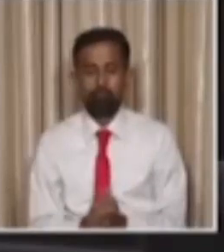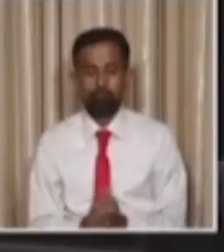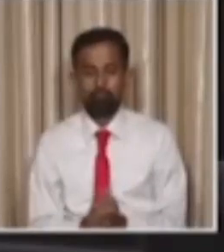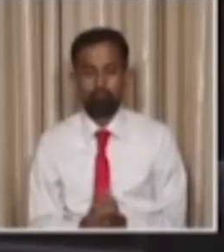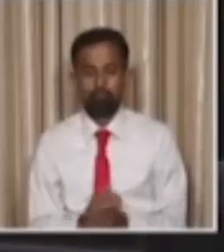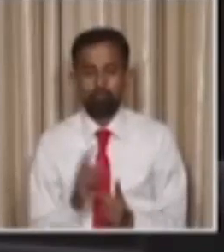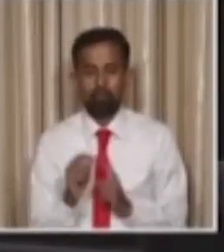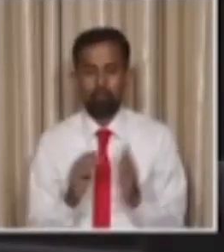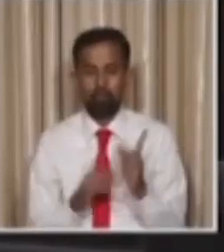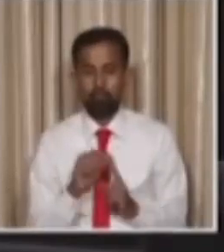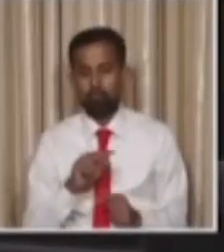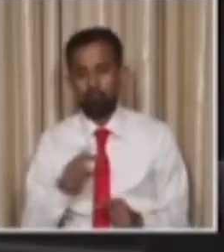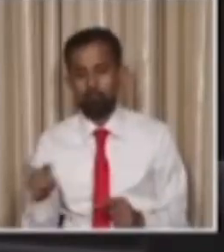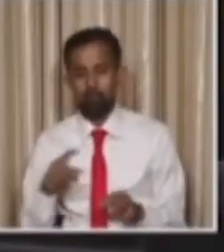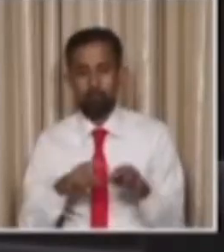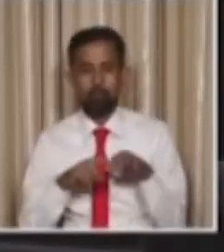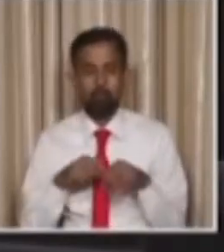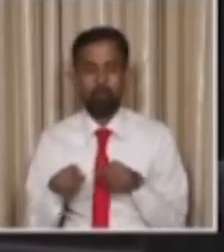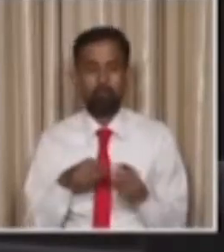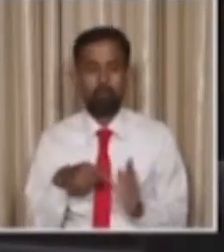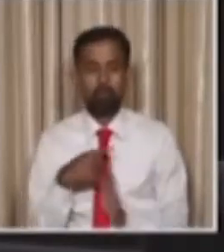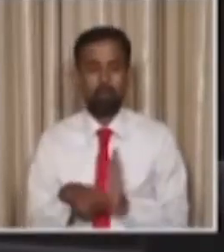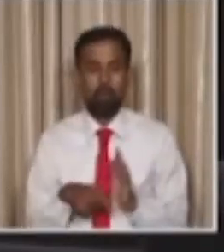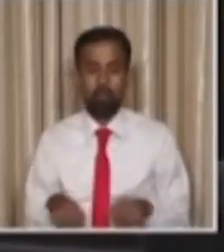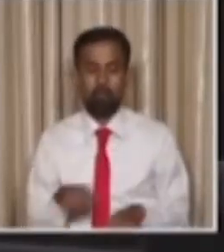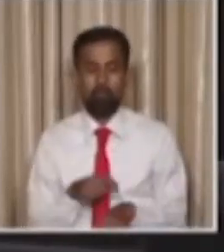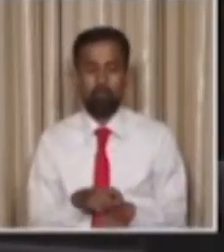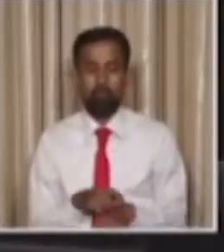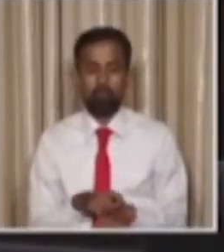ගරු මන්ත්‍රීතුමාගේ අතුරු ප්‍රශ්නයට අනුව ලංකාවේ දැනට